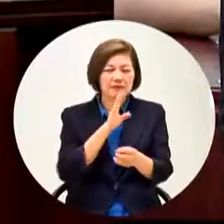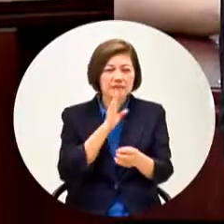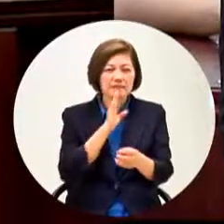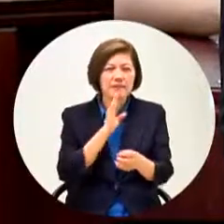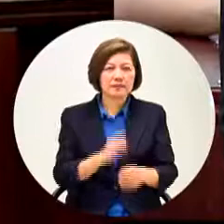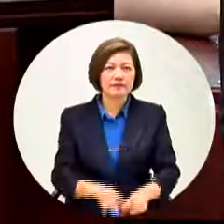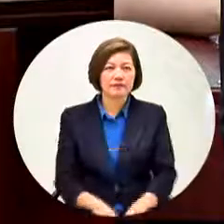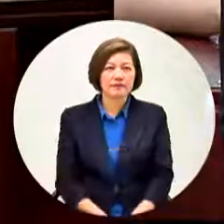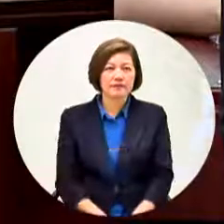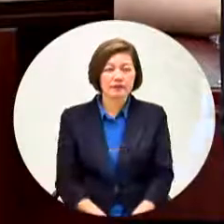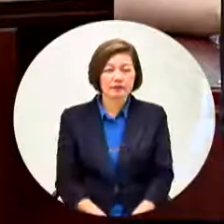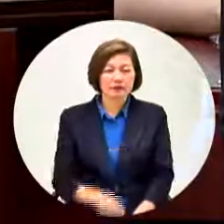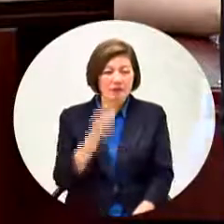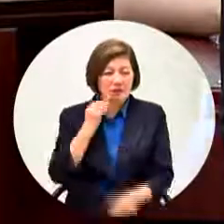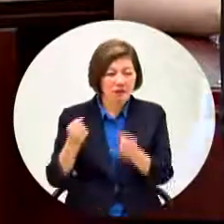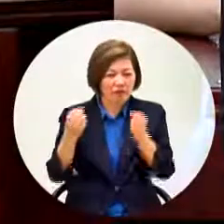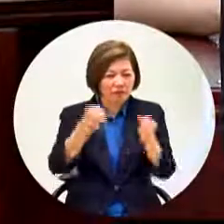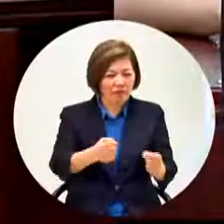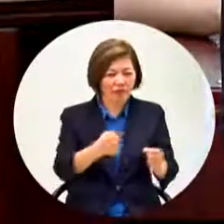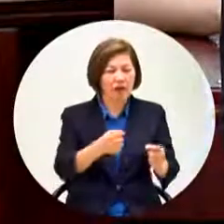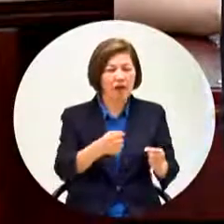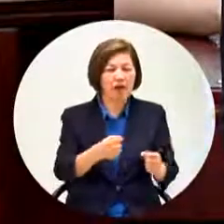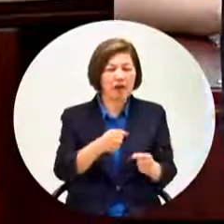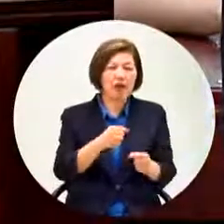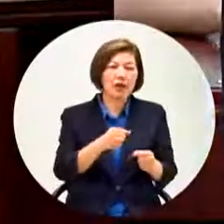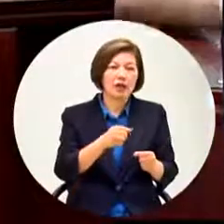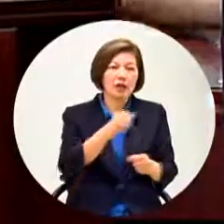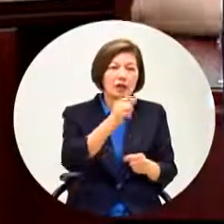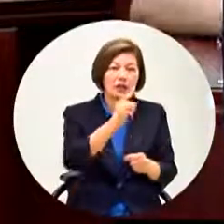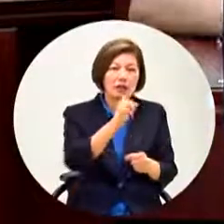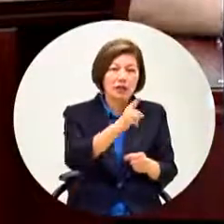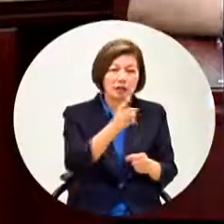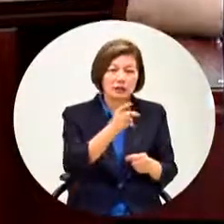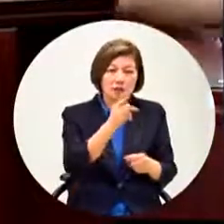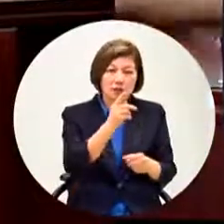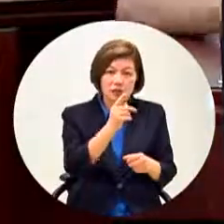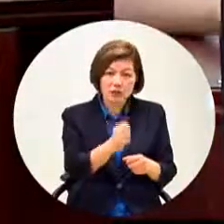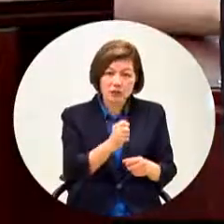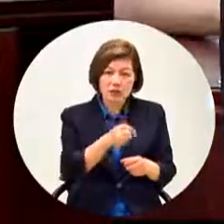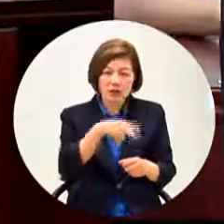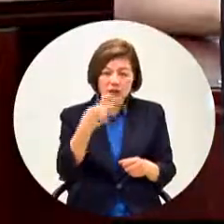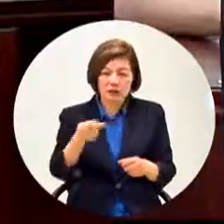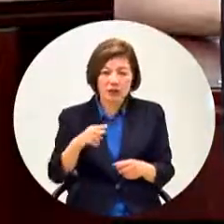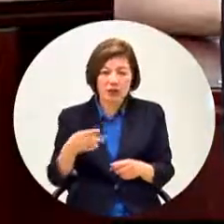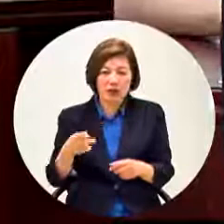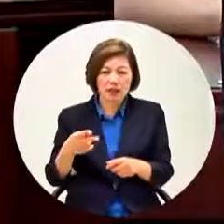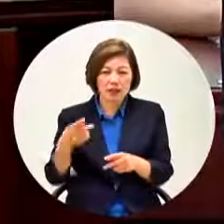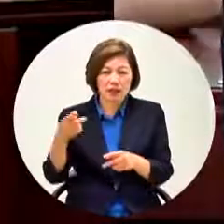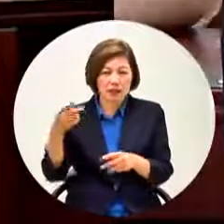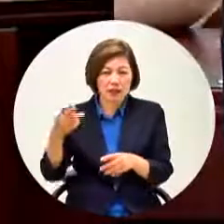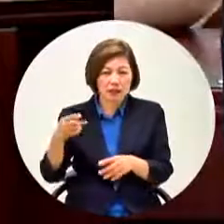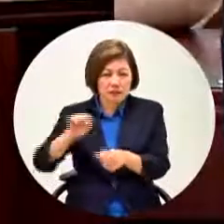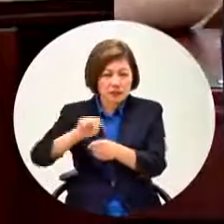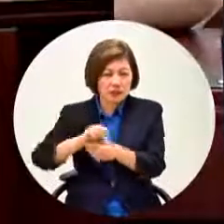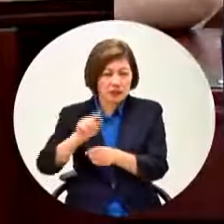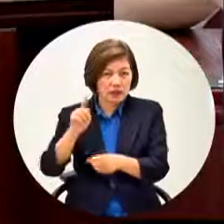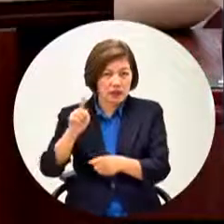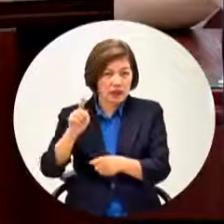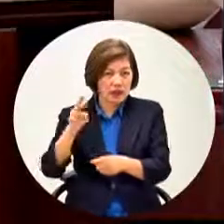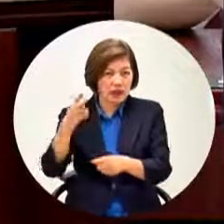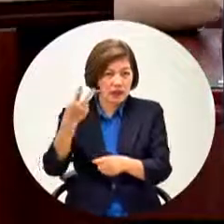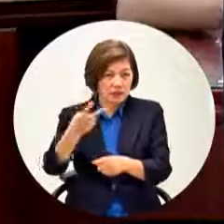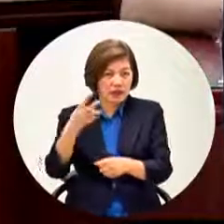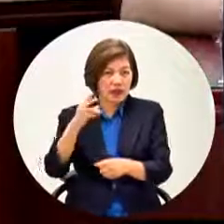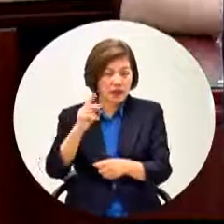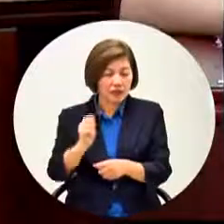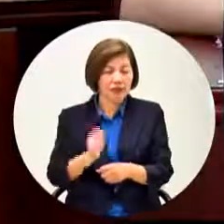伊一栋入来叫要车两栋，差不多两栋一倍比例出去，安尼是唔对？会减少安地安高